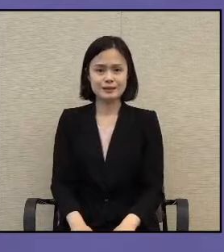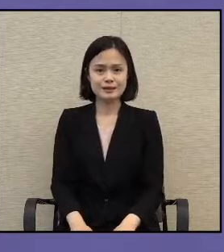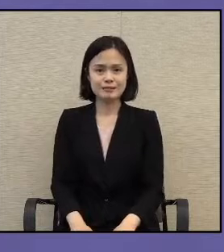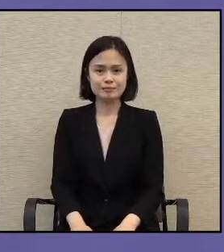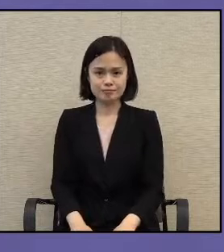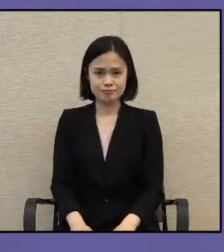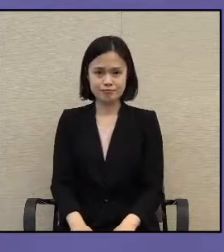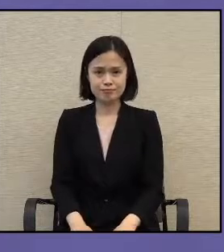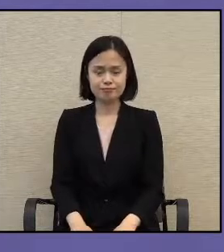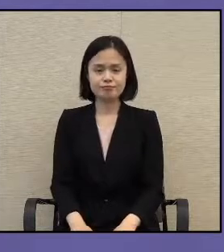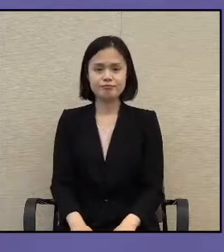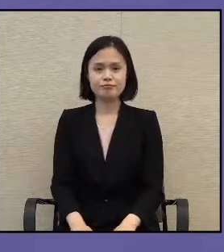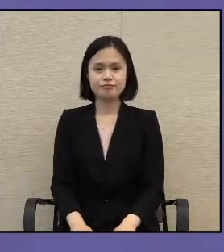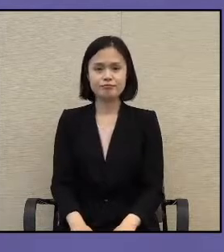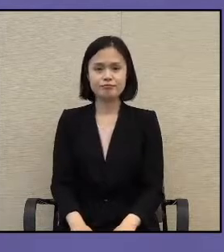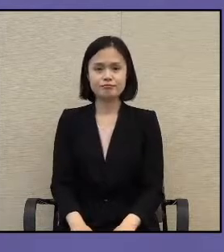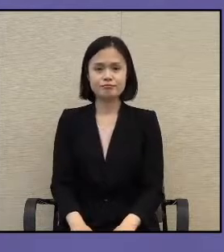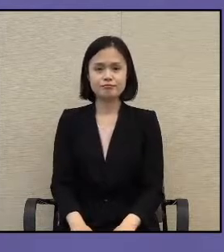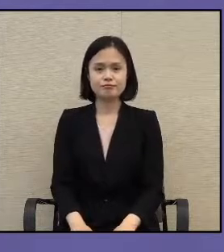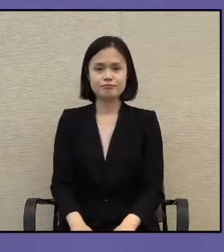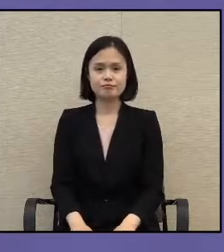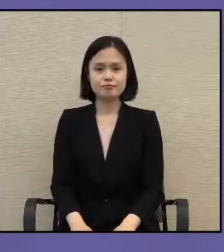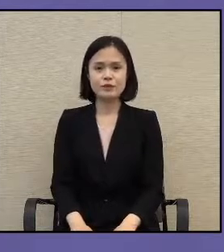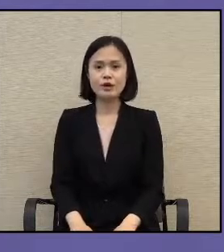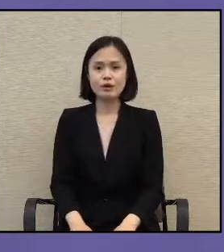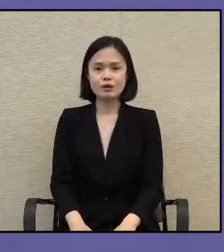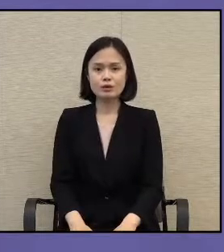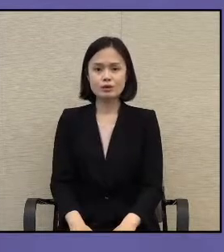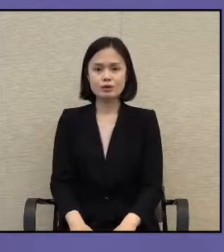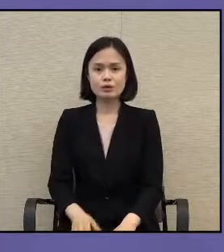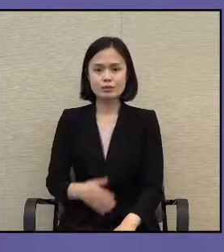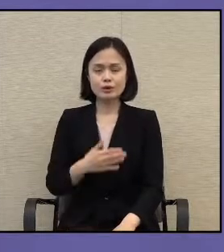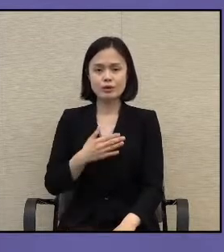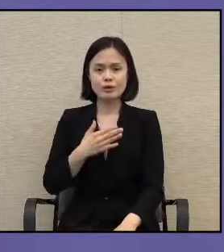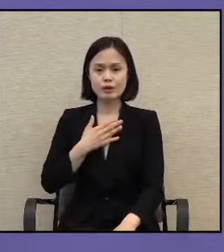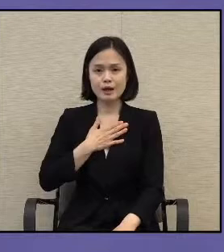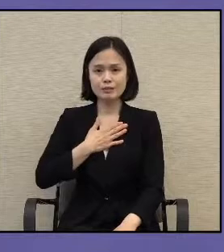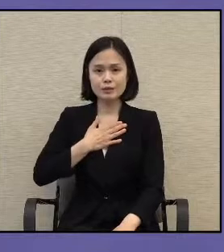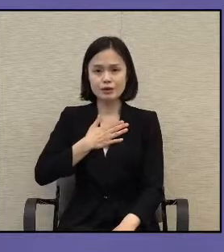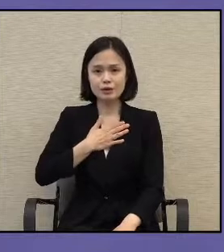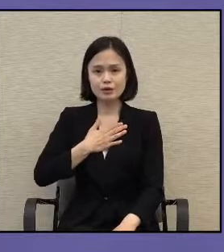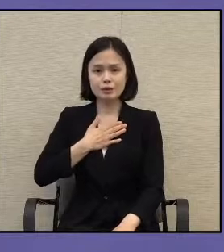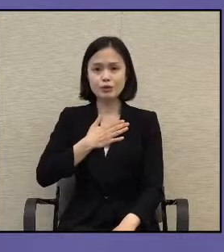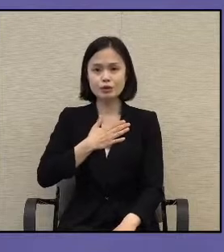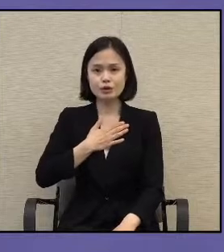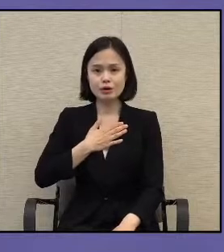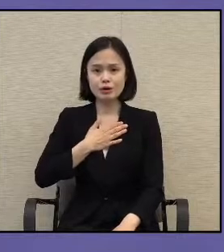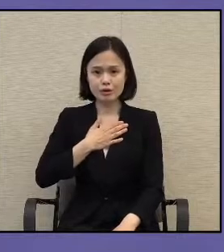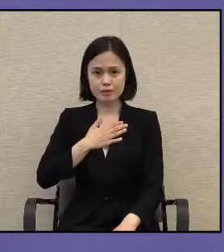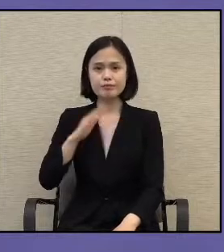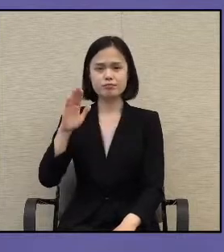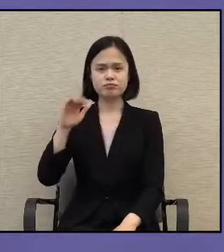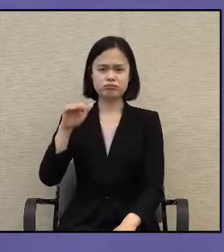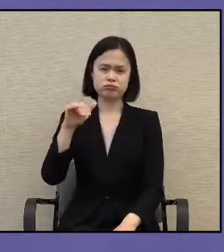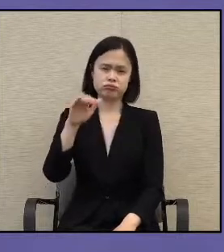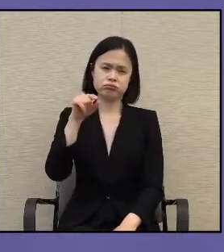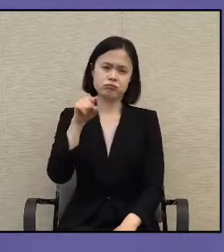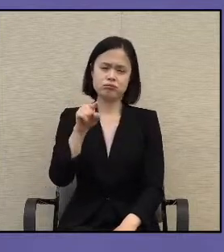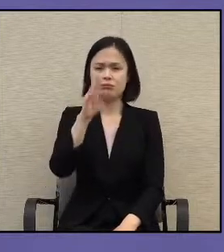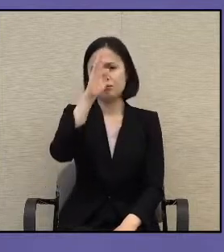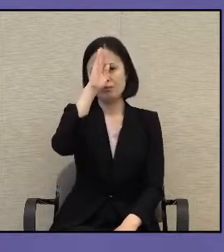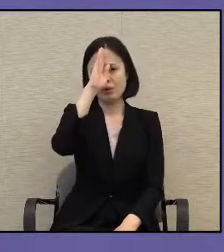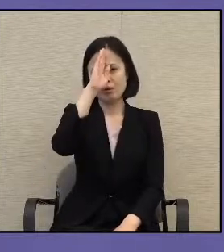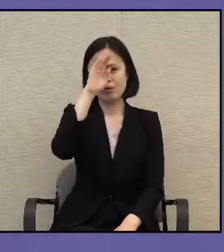스키조프레니아에서는 초록색 인프로이드를 한번 보시면은 이제 한 25% 정도에서 10% 정도 수준으로